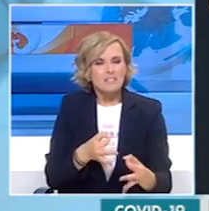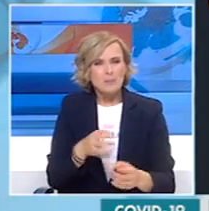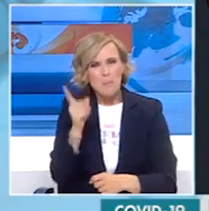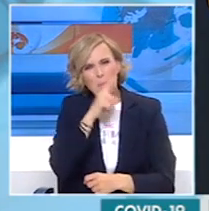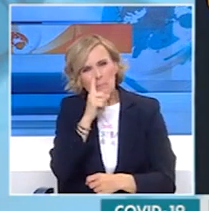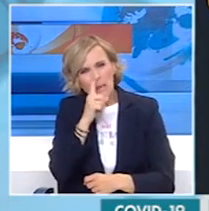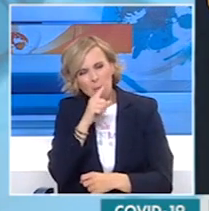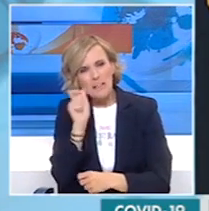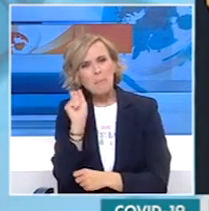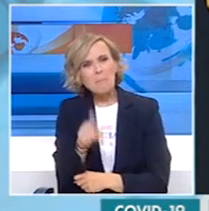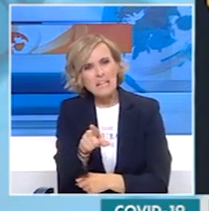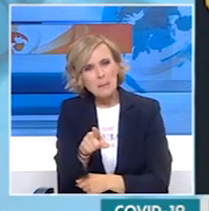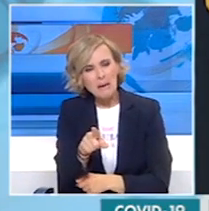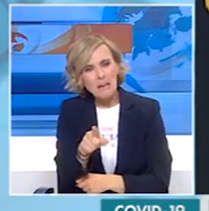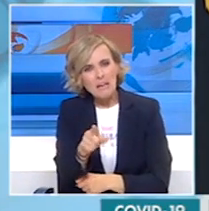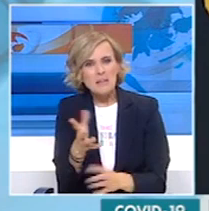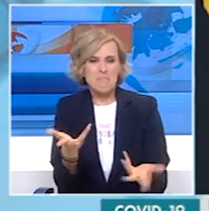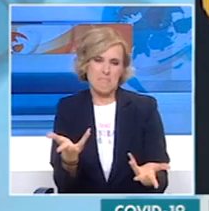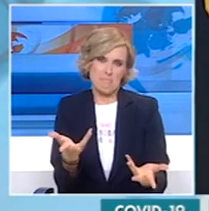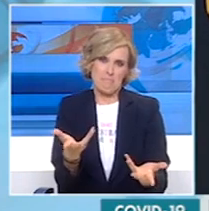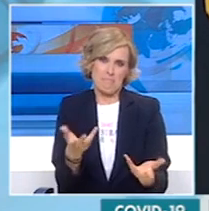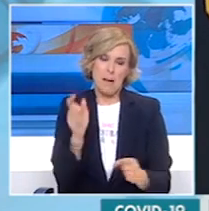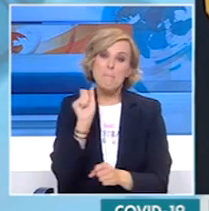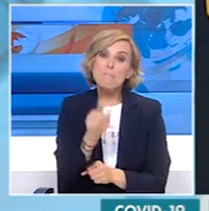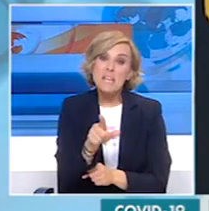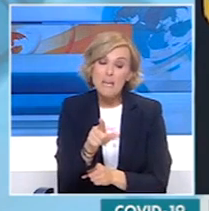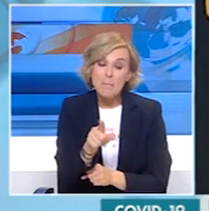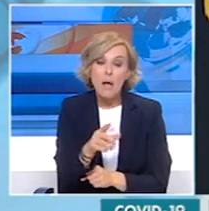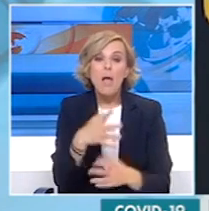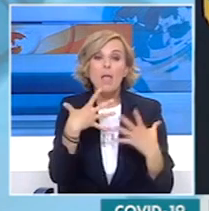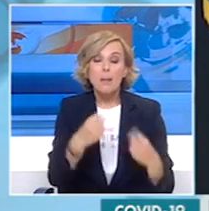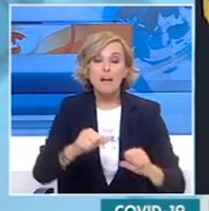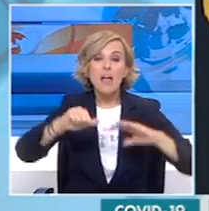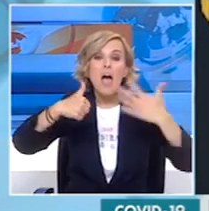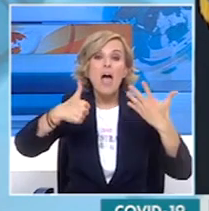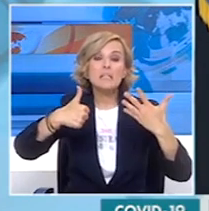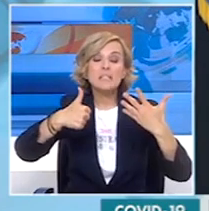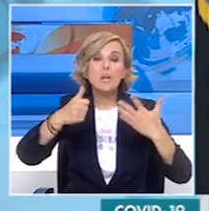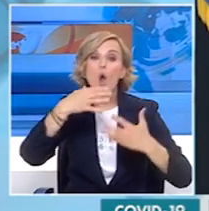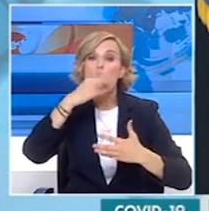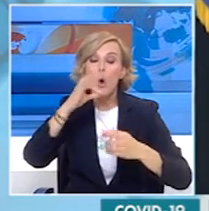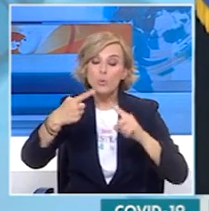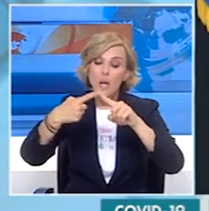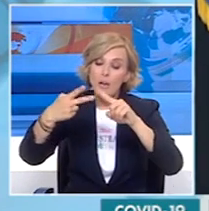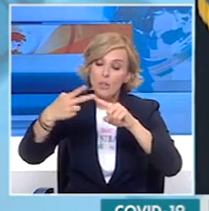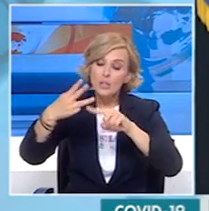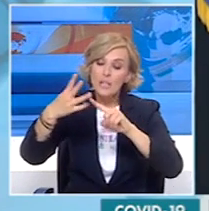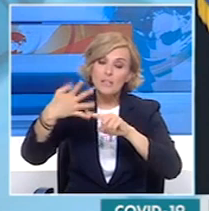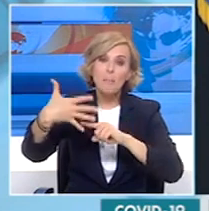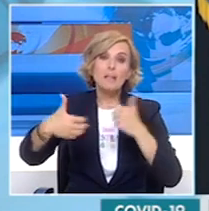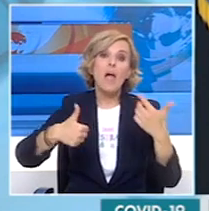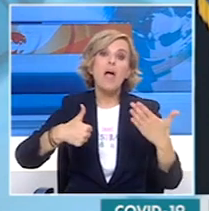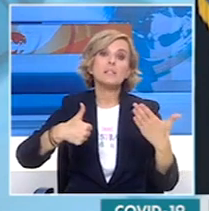σε τραπέζια. Τα SMS αφορούν κατ' εξαίρεση μετακίνηση και συγκεκριμένους λόγους. Και νομίζω ότι πρέπει να γίνει αντιληπτό ότι